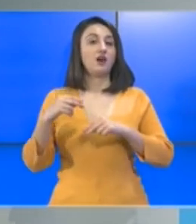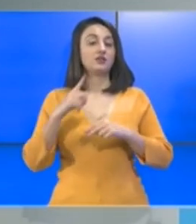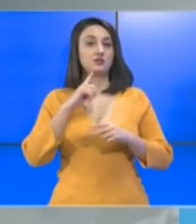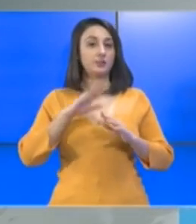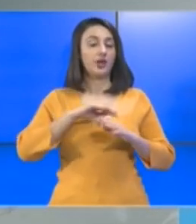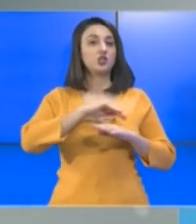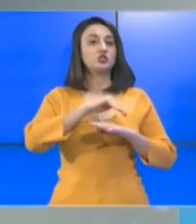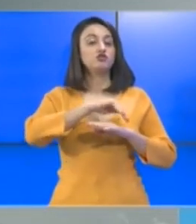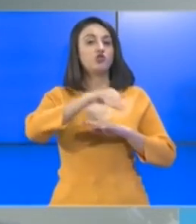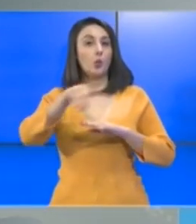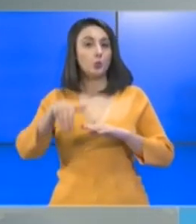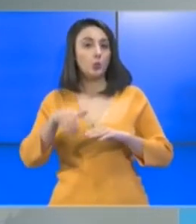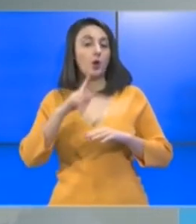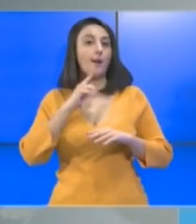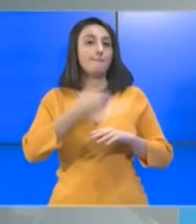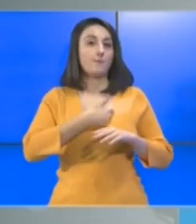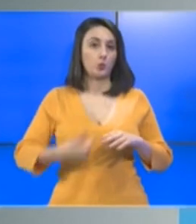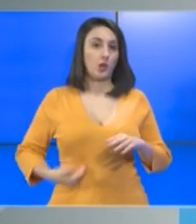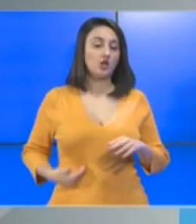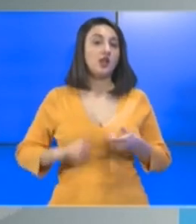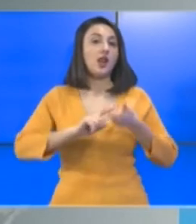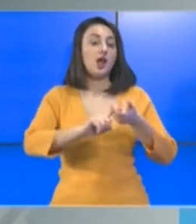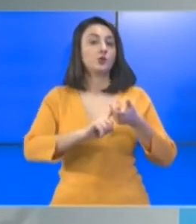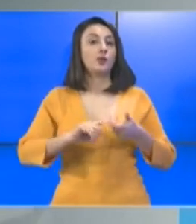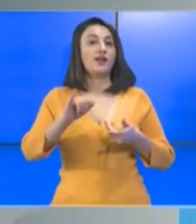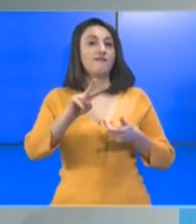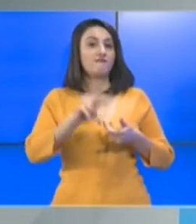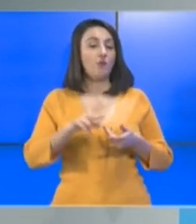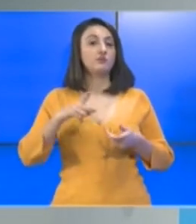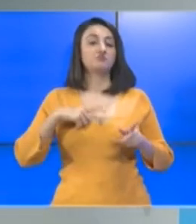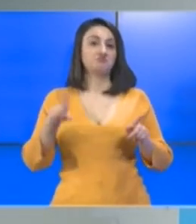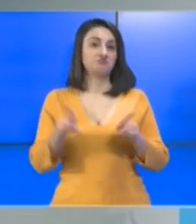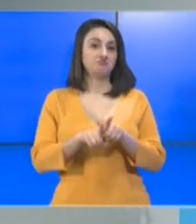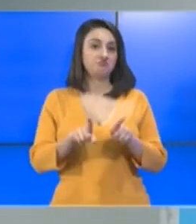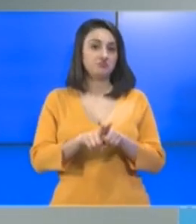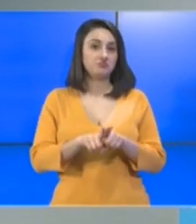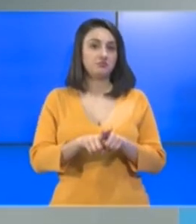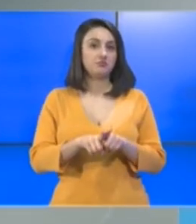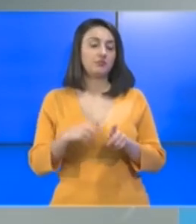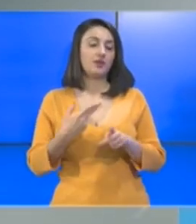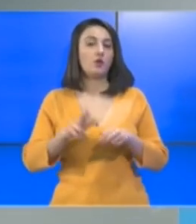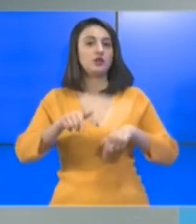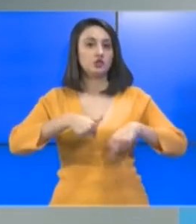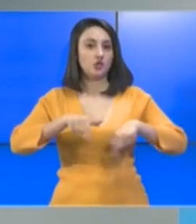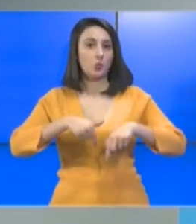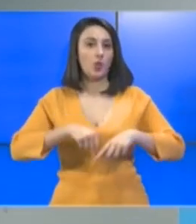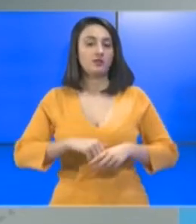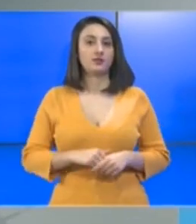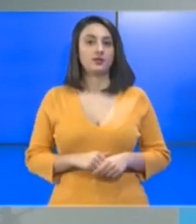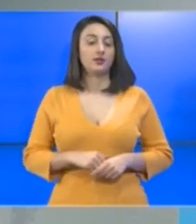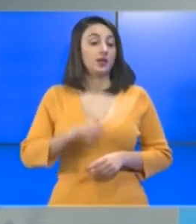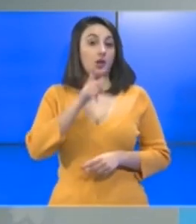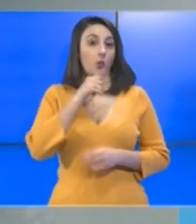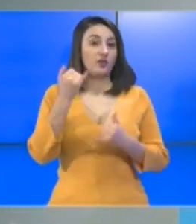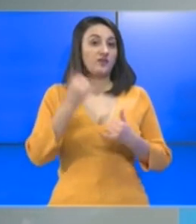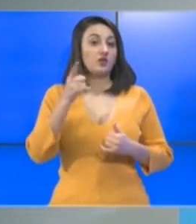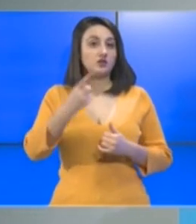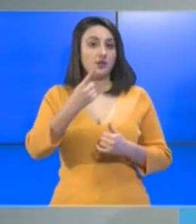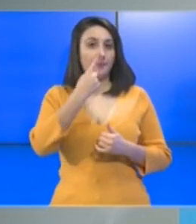centura Bucureștiului, legăturile cu Ilfovul sunt destul de circulate. De unde vin